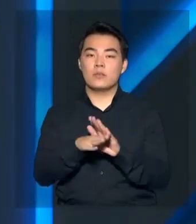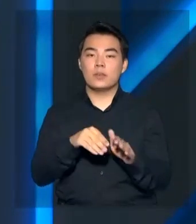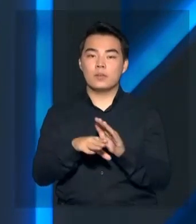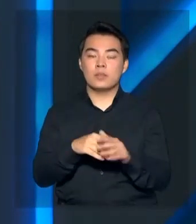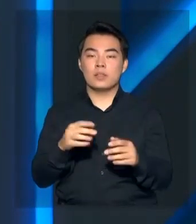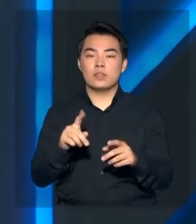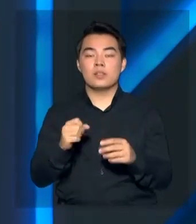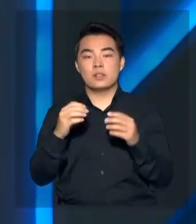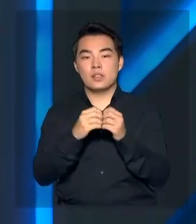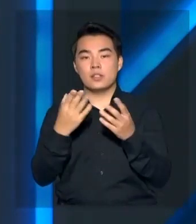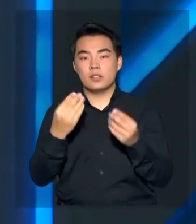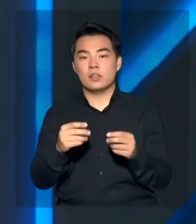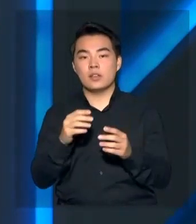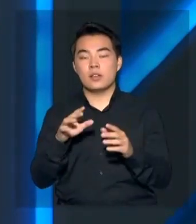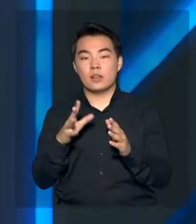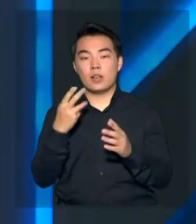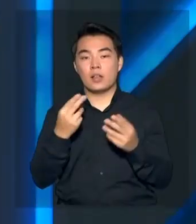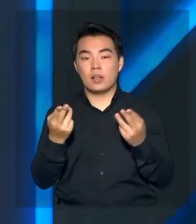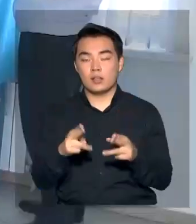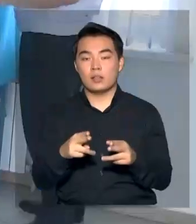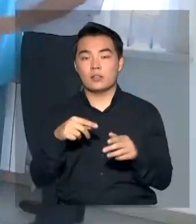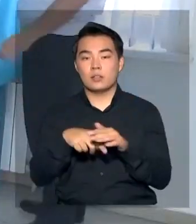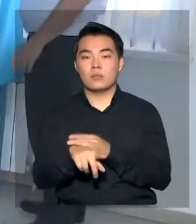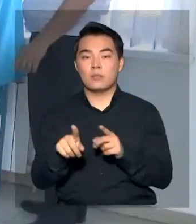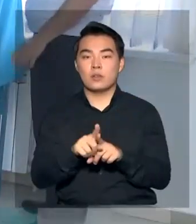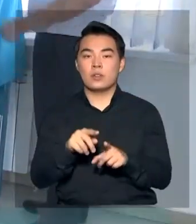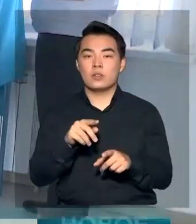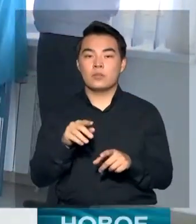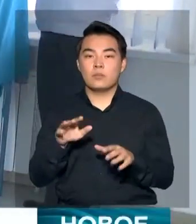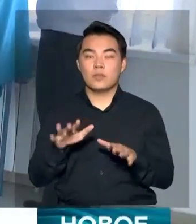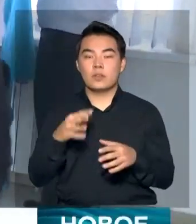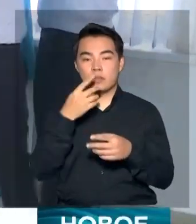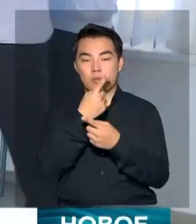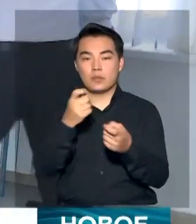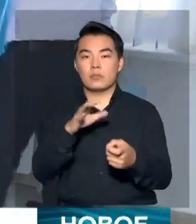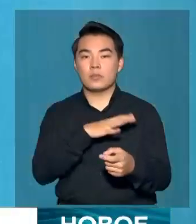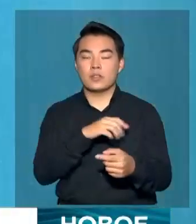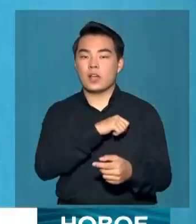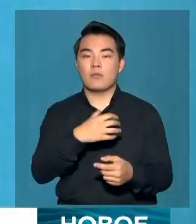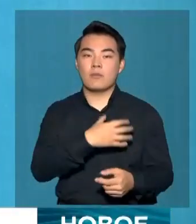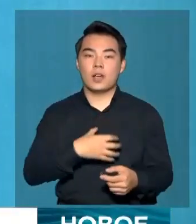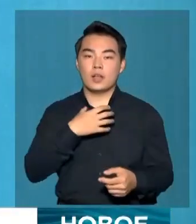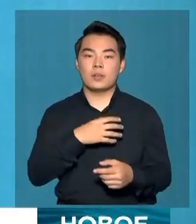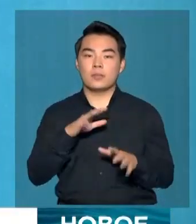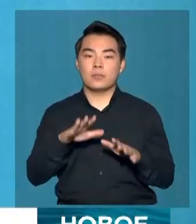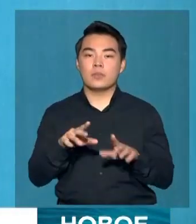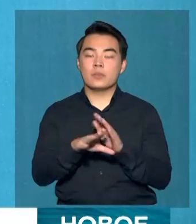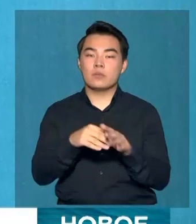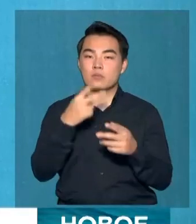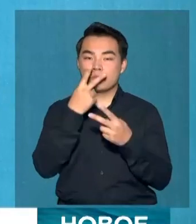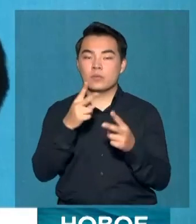10 дней до главного политического события года специалисты еще раз напомнили о самых важных моментах, за которыми